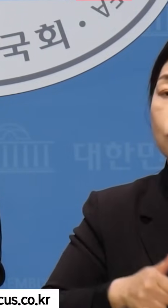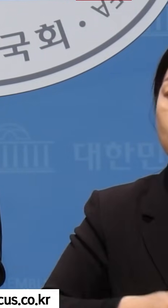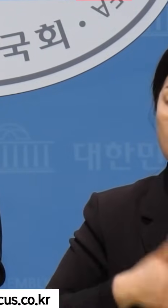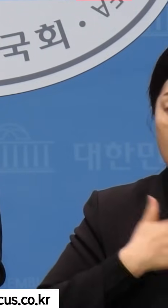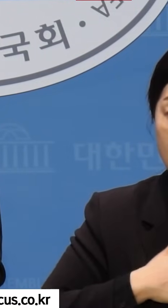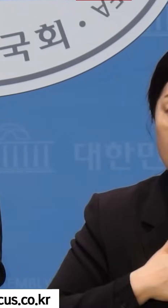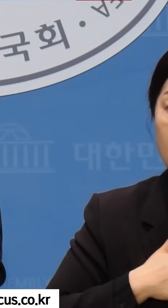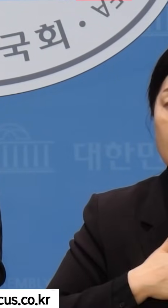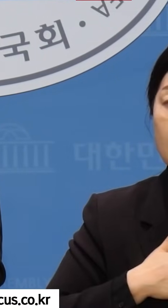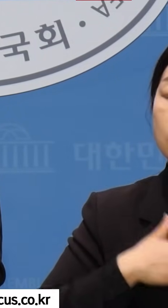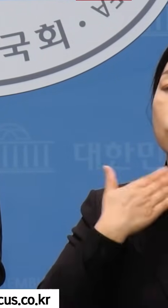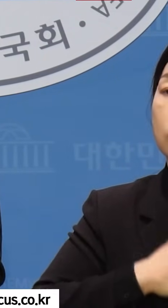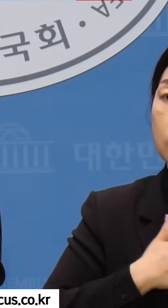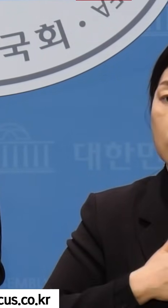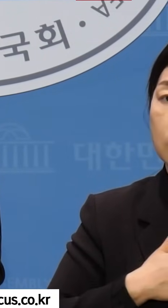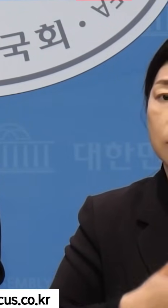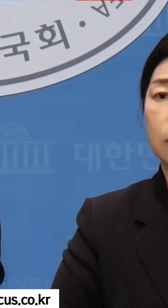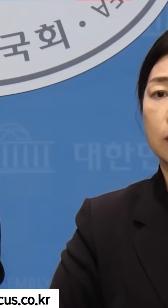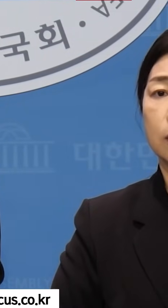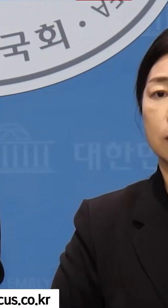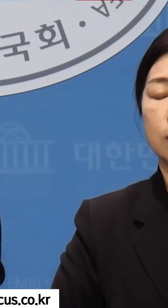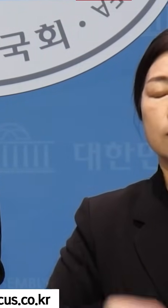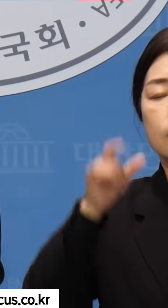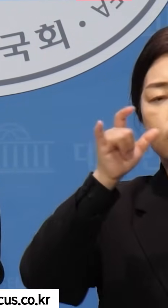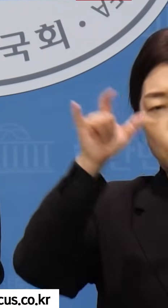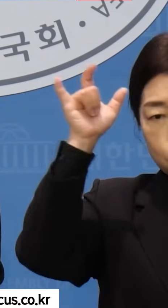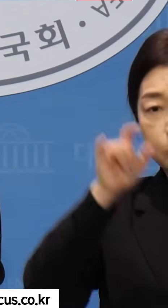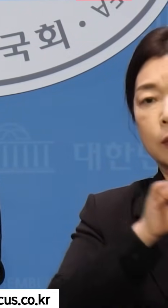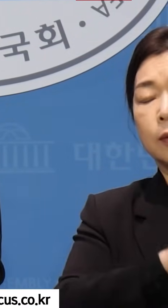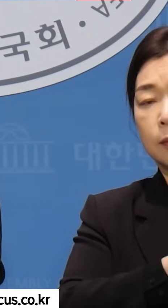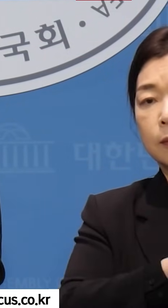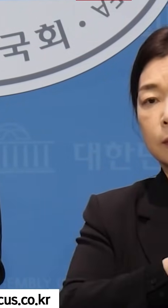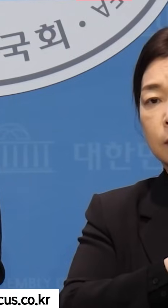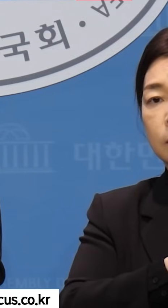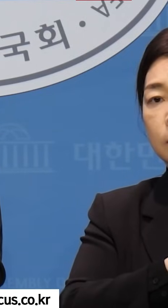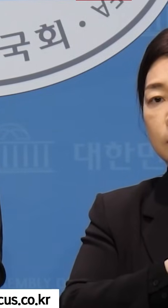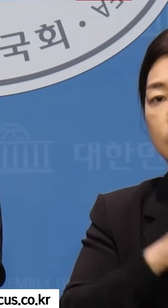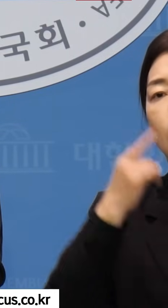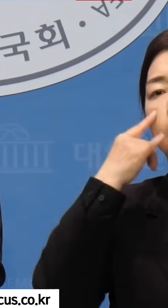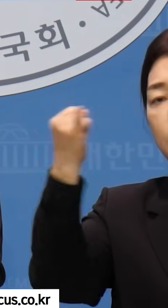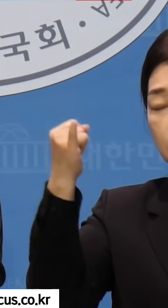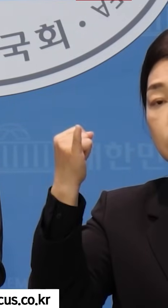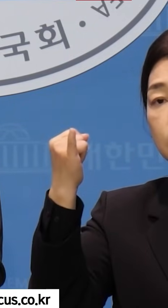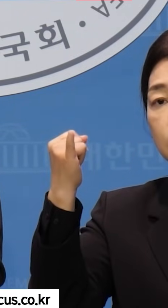누구십니까? 누구입니까? 최순실의 모친,